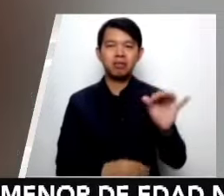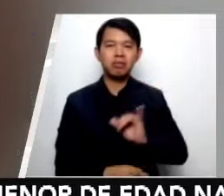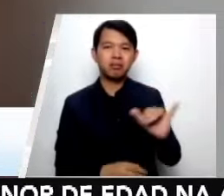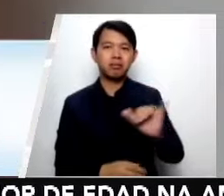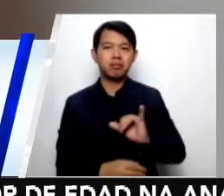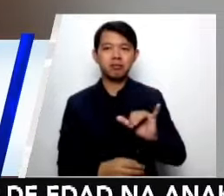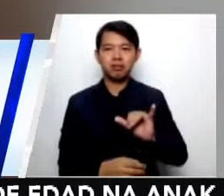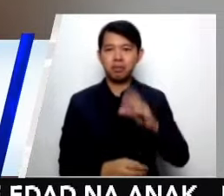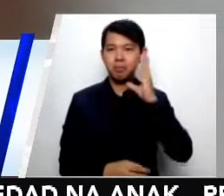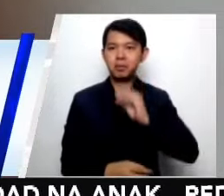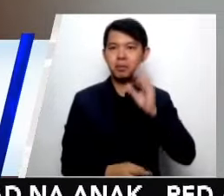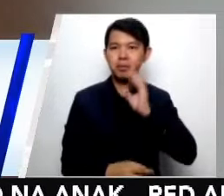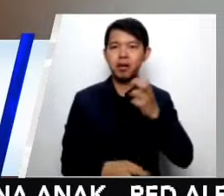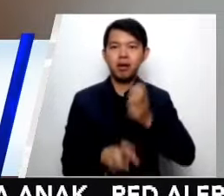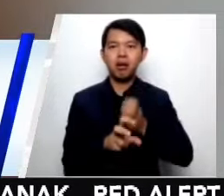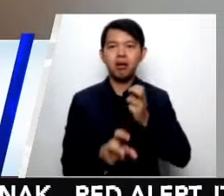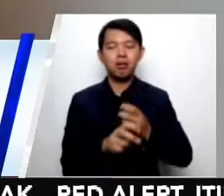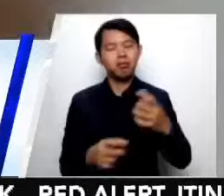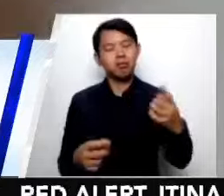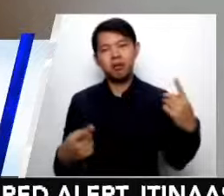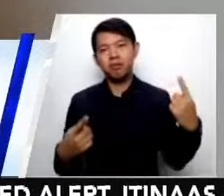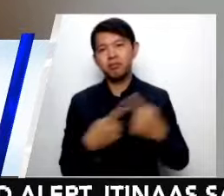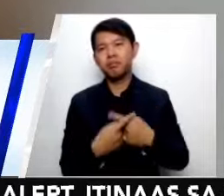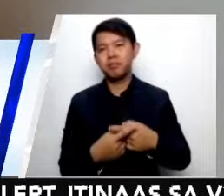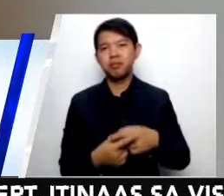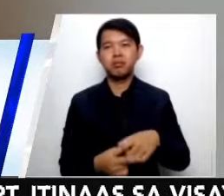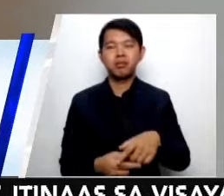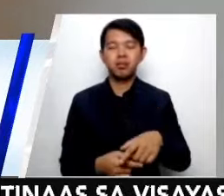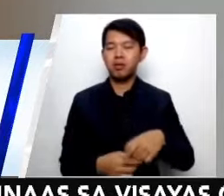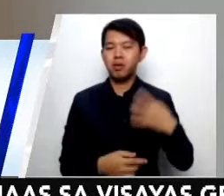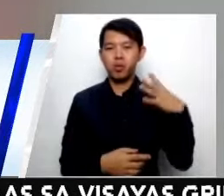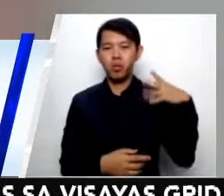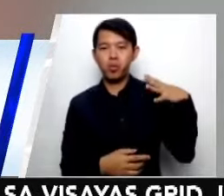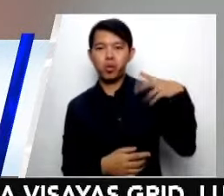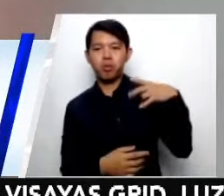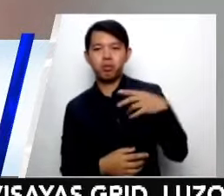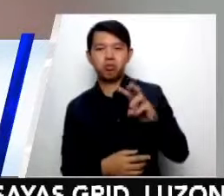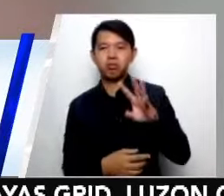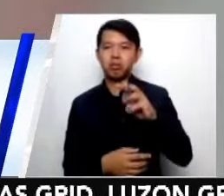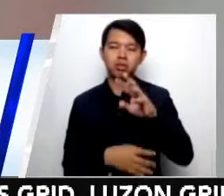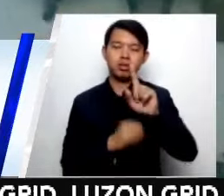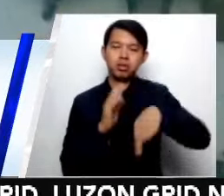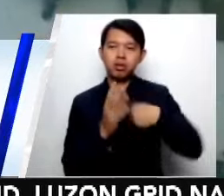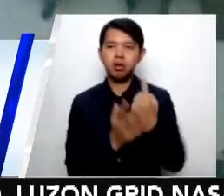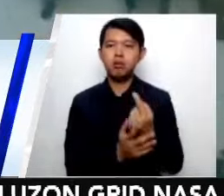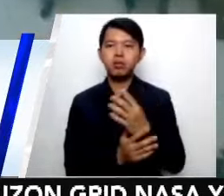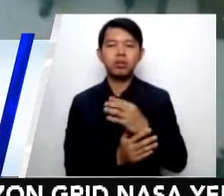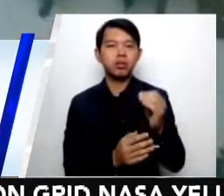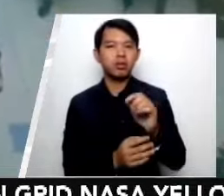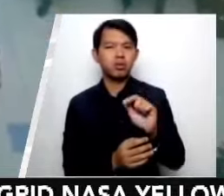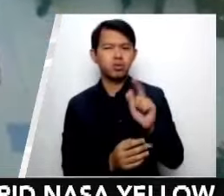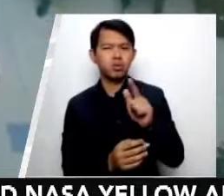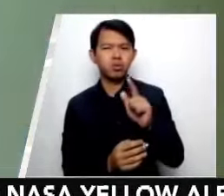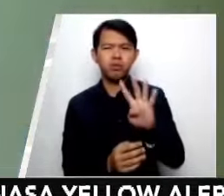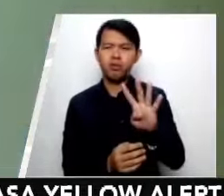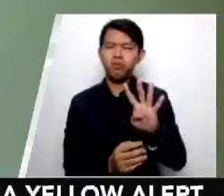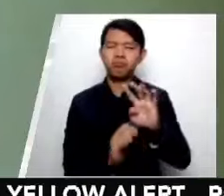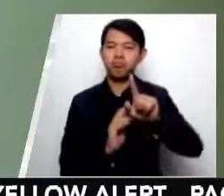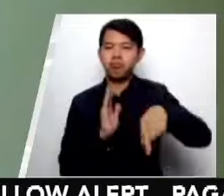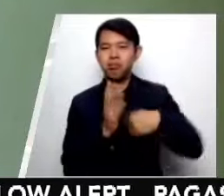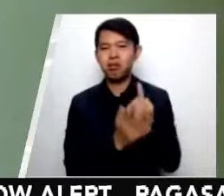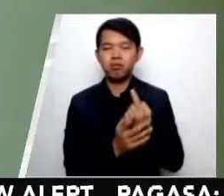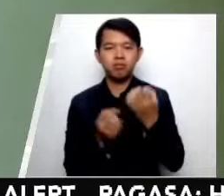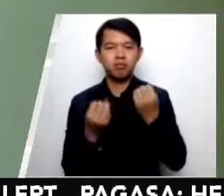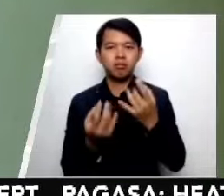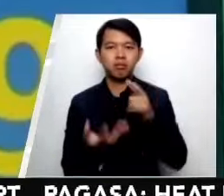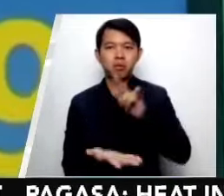for 10 hours, 16 hours, some even for 24 to 30 hours. Maraming flights ang kanselado, delayed